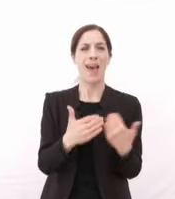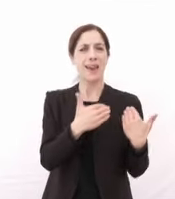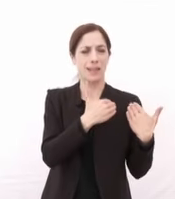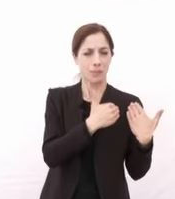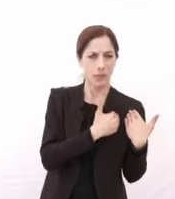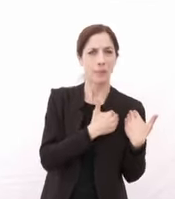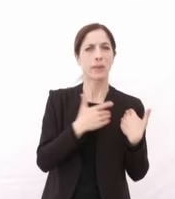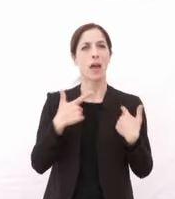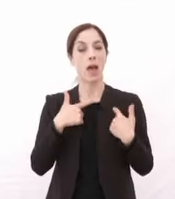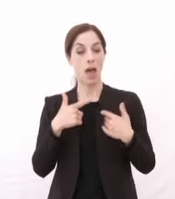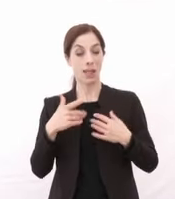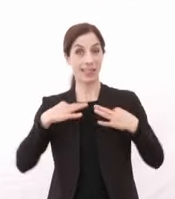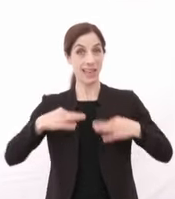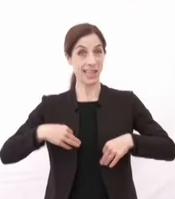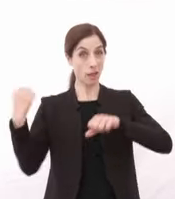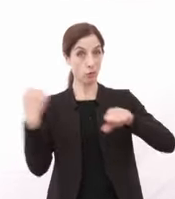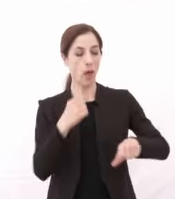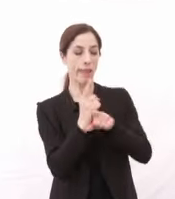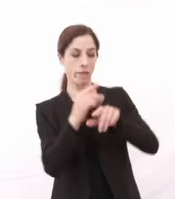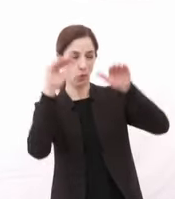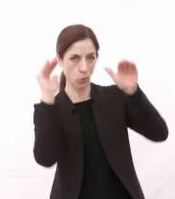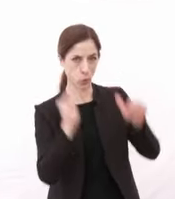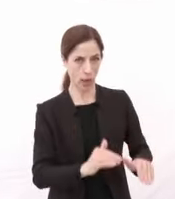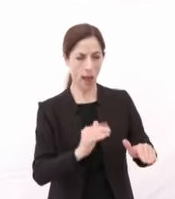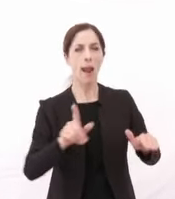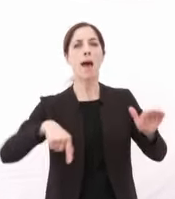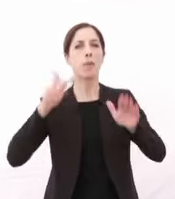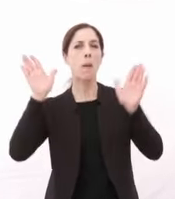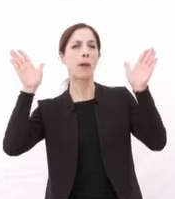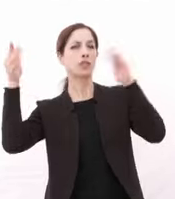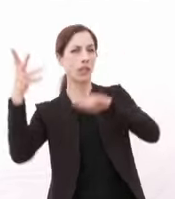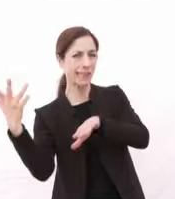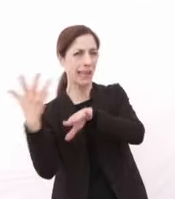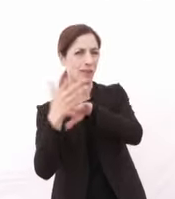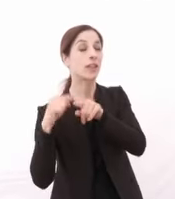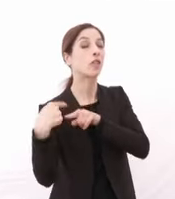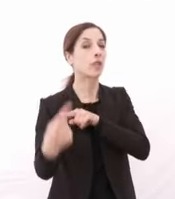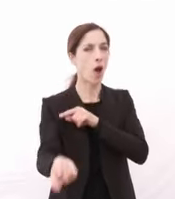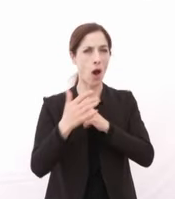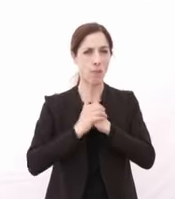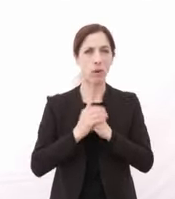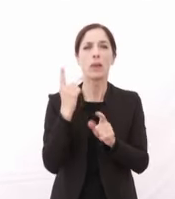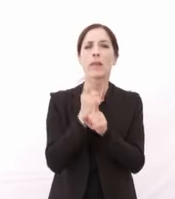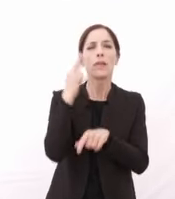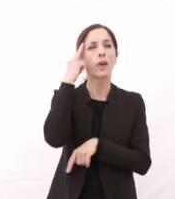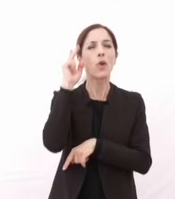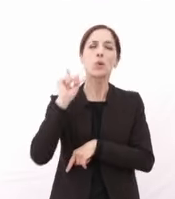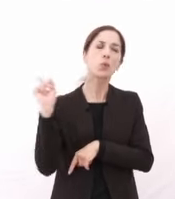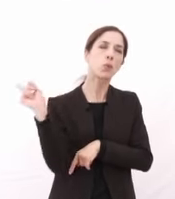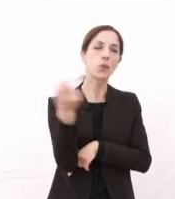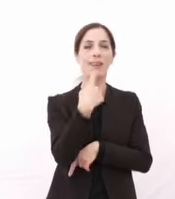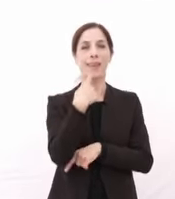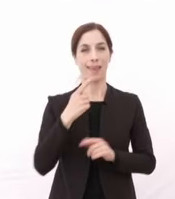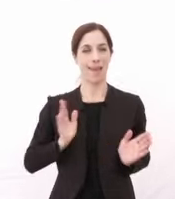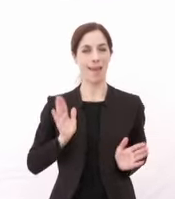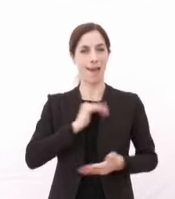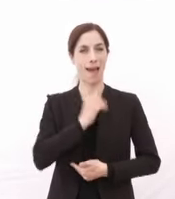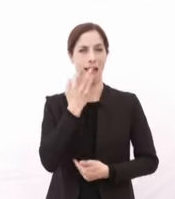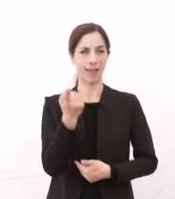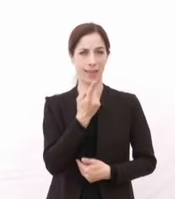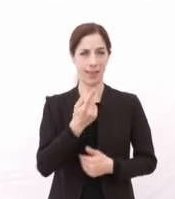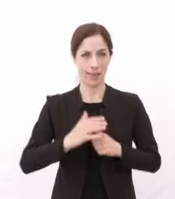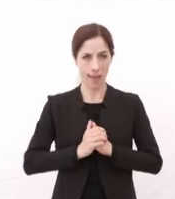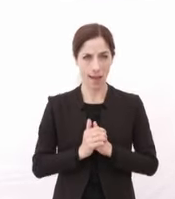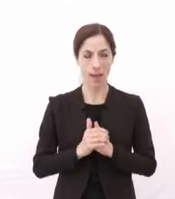delle istituzioni viene prima dell'intervento della magistratura, se lo devono ricordare tutti quelli che si candidano. È